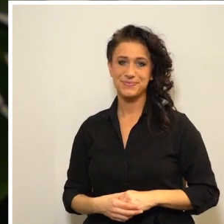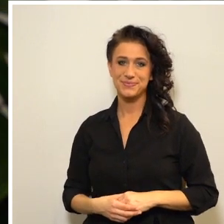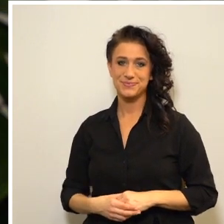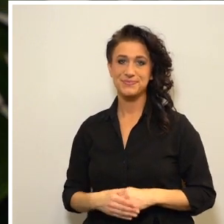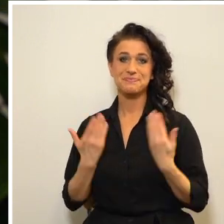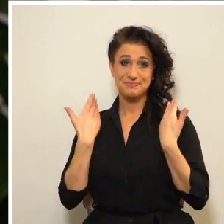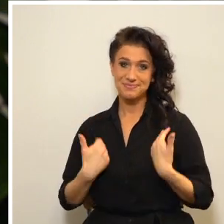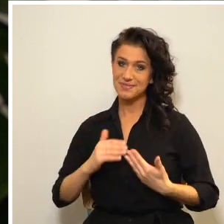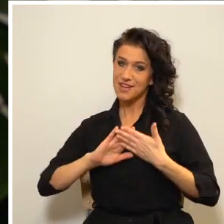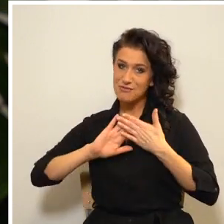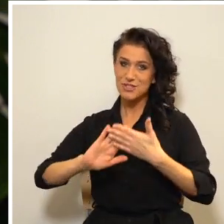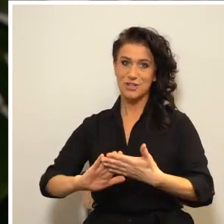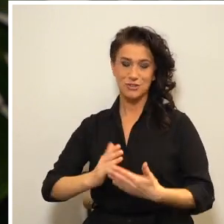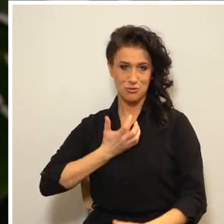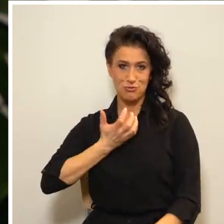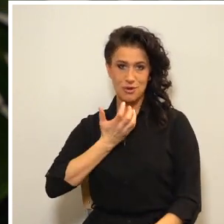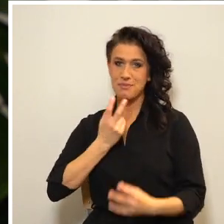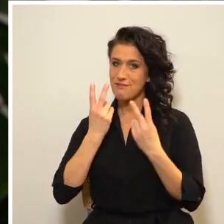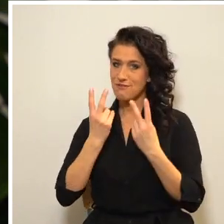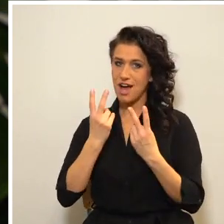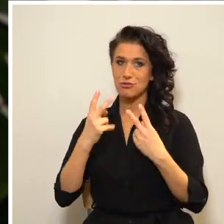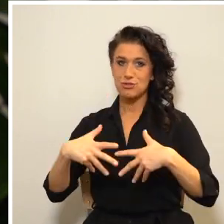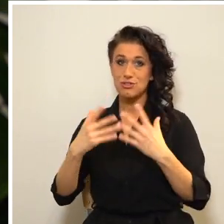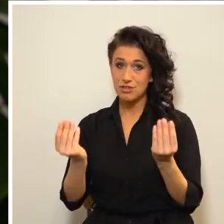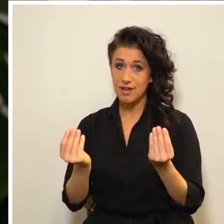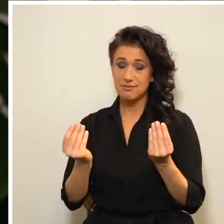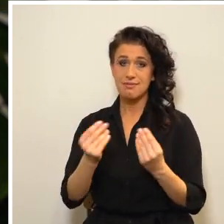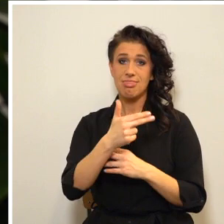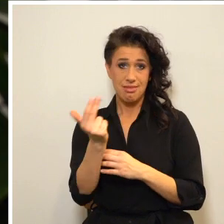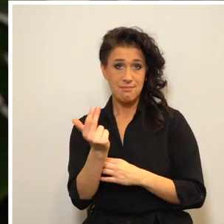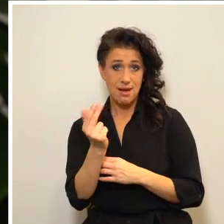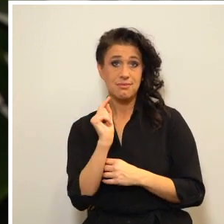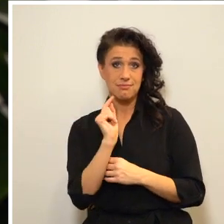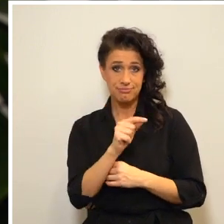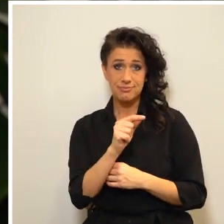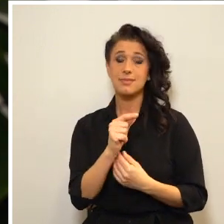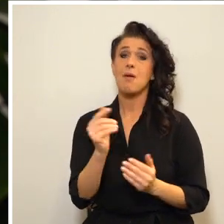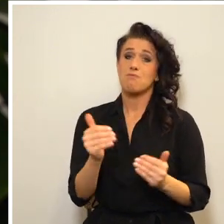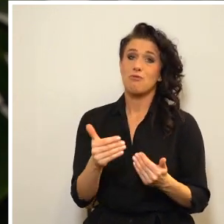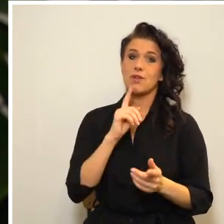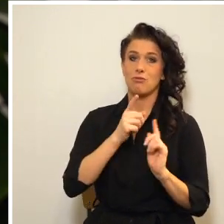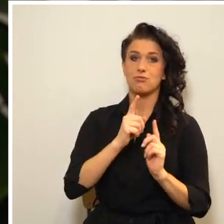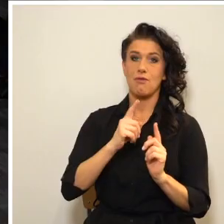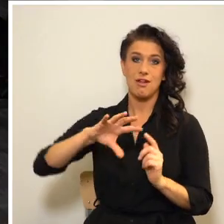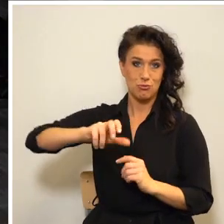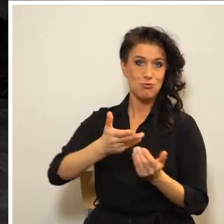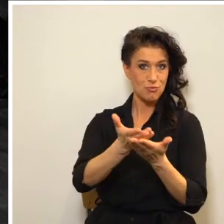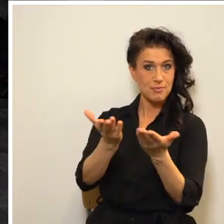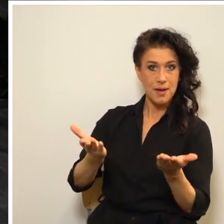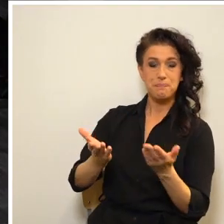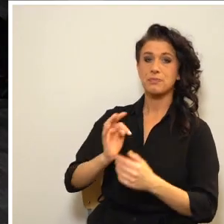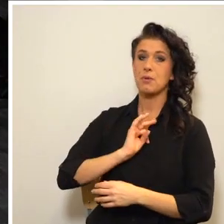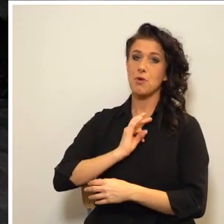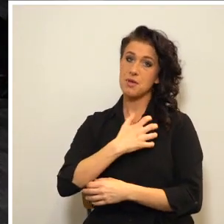jesteśmy wdzięczni że o tak ważnym ważnym temacie możemy możemy porozmawiać w takim gronie a